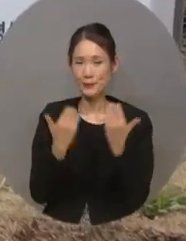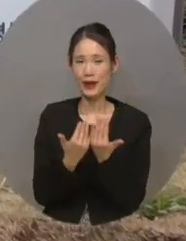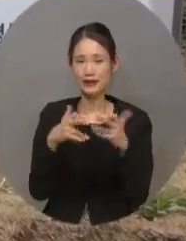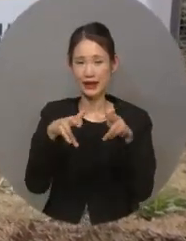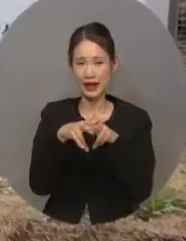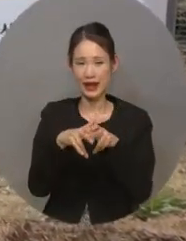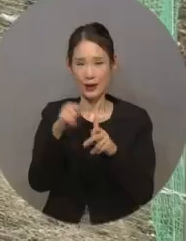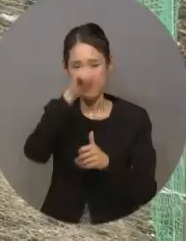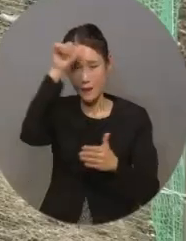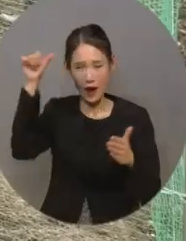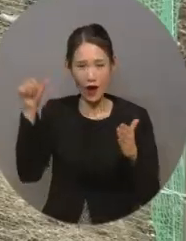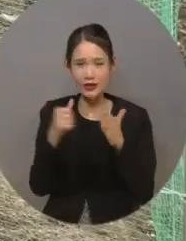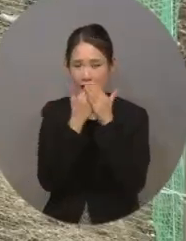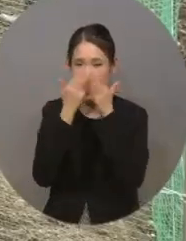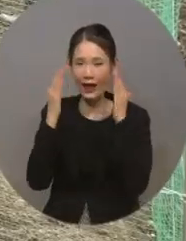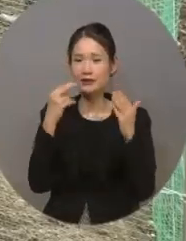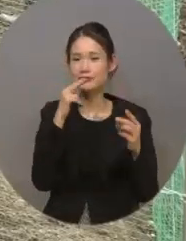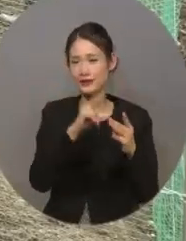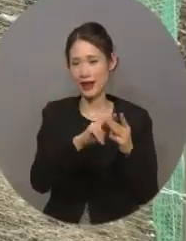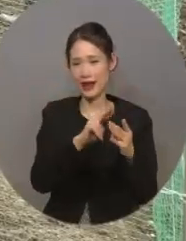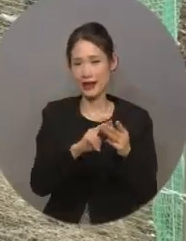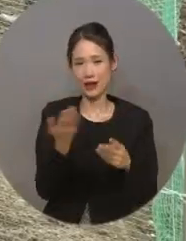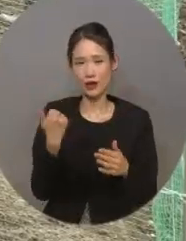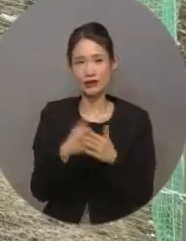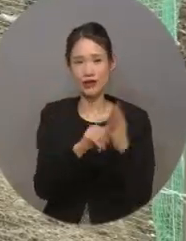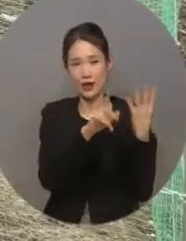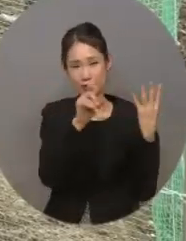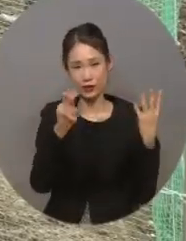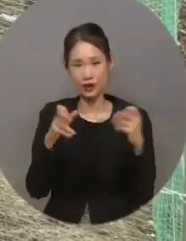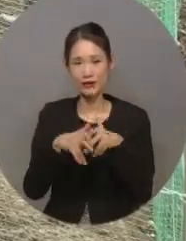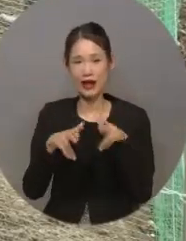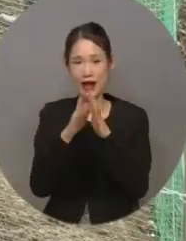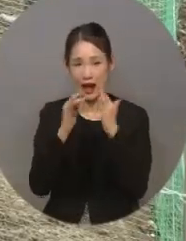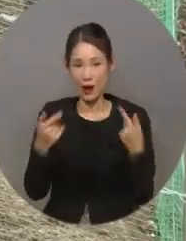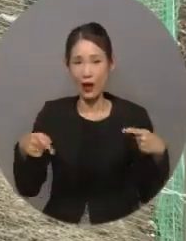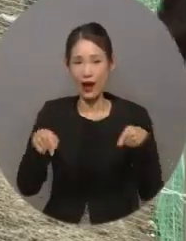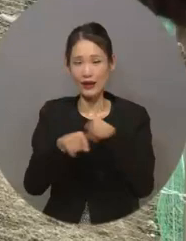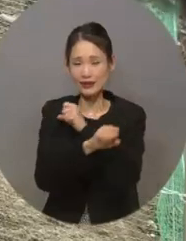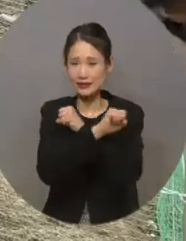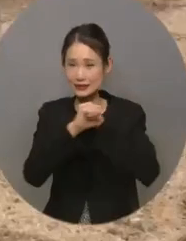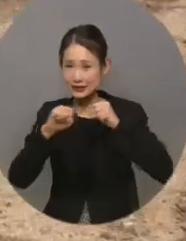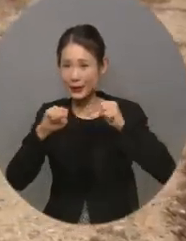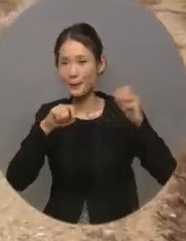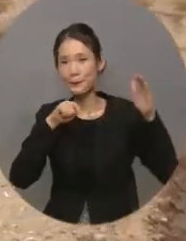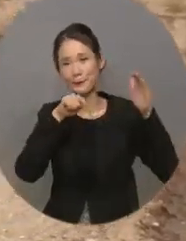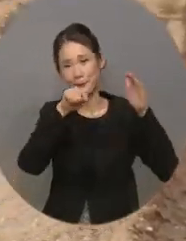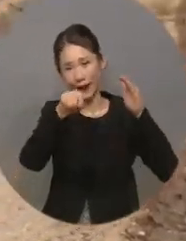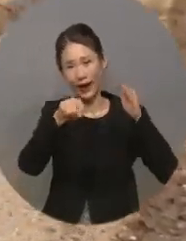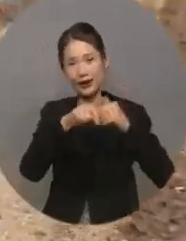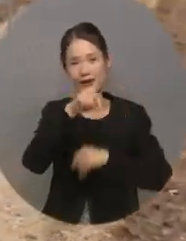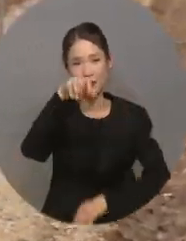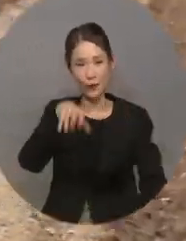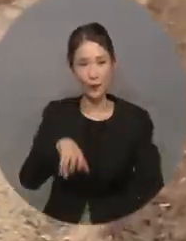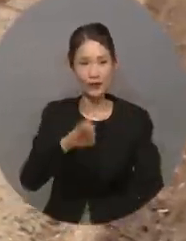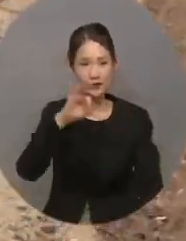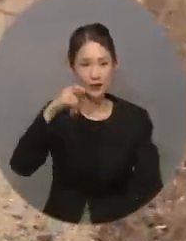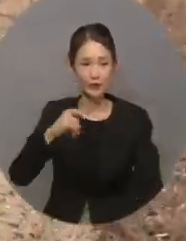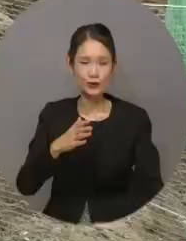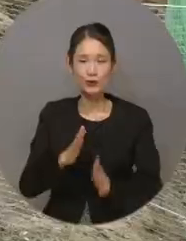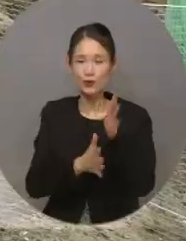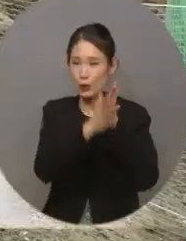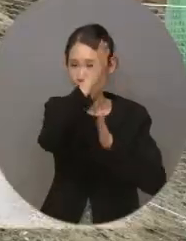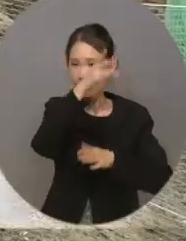지난 13일부터 발달장애인 당사자, 장애인 가족과 함께 들판으로 나갔습니다. 이곳은 의정부시